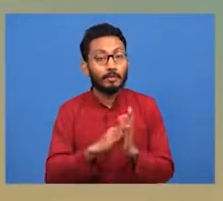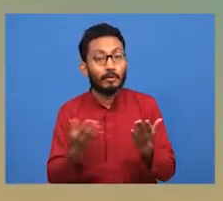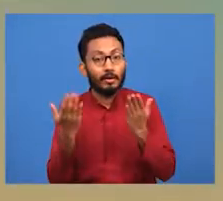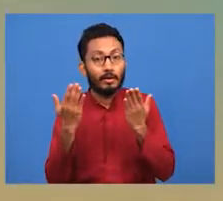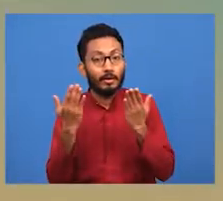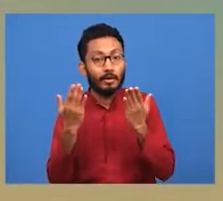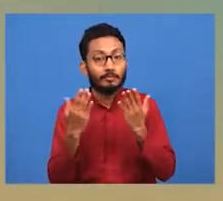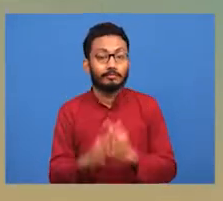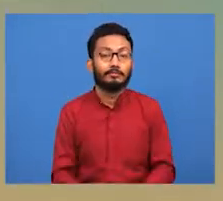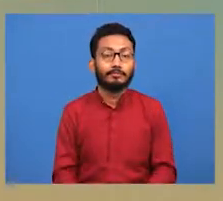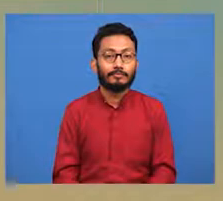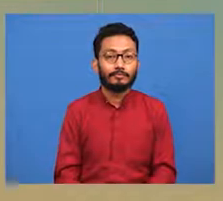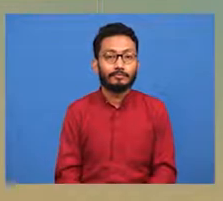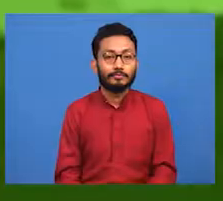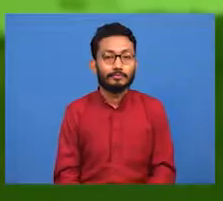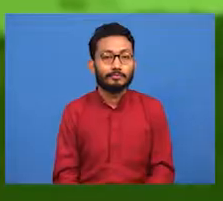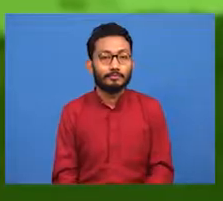berdoa.